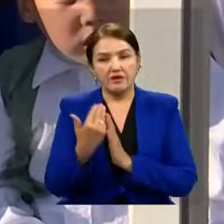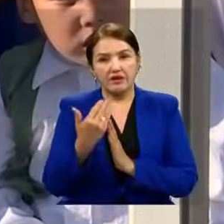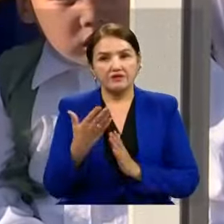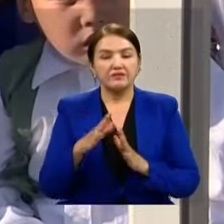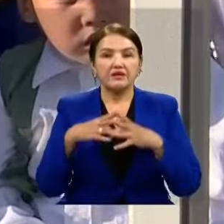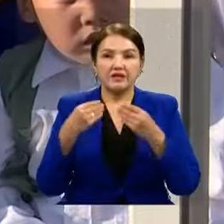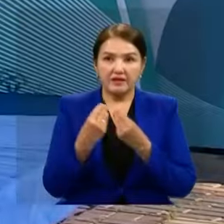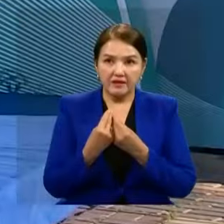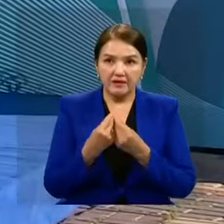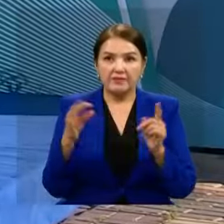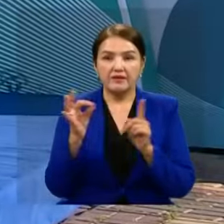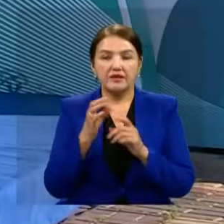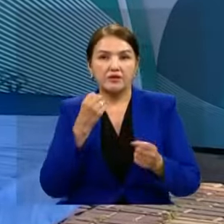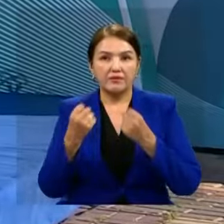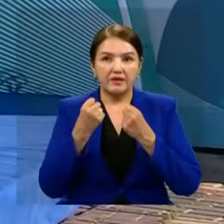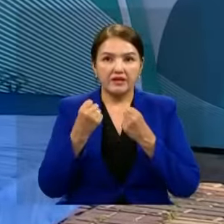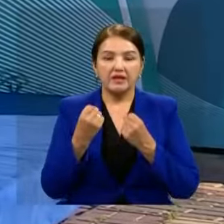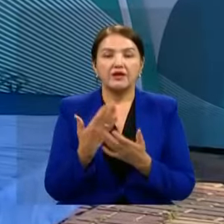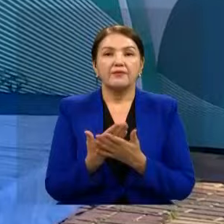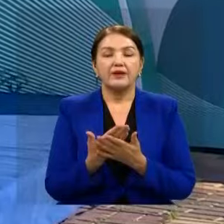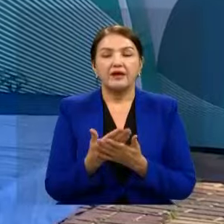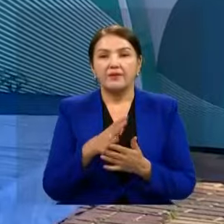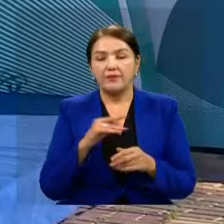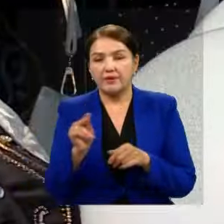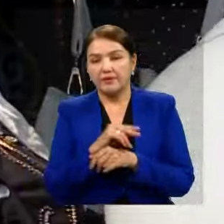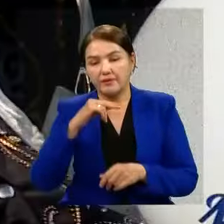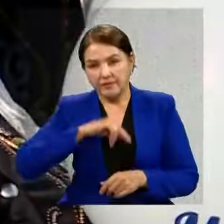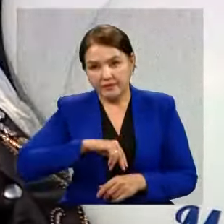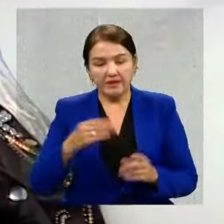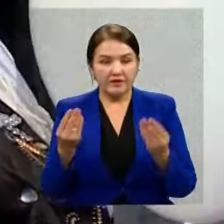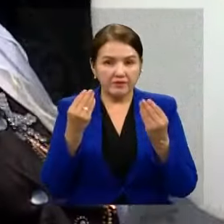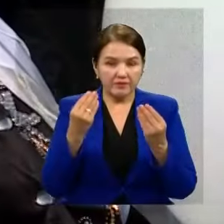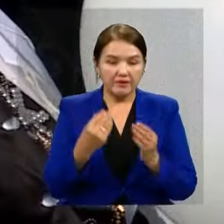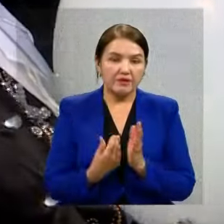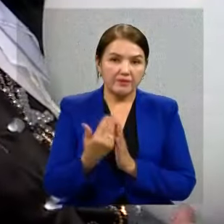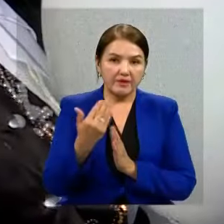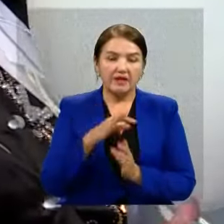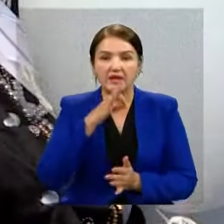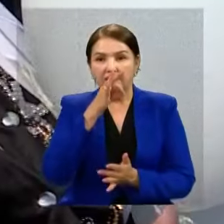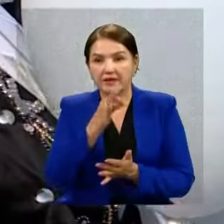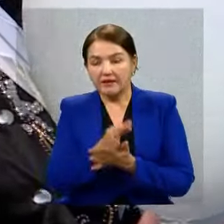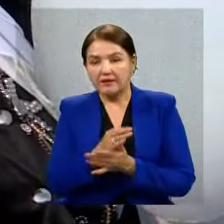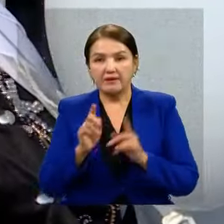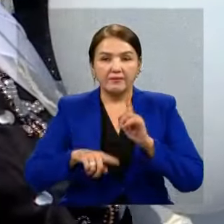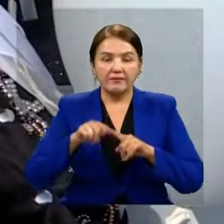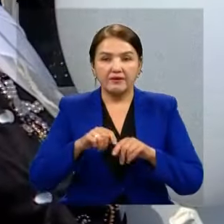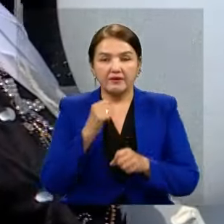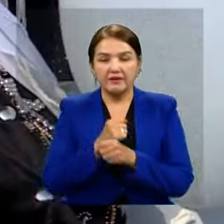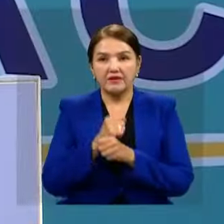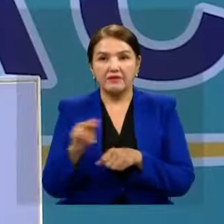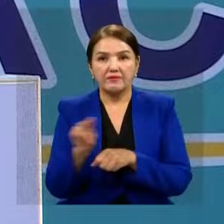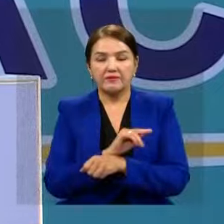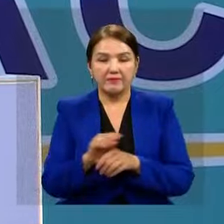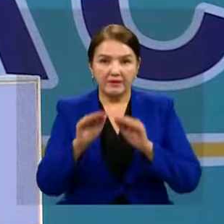статуса семьи. Цель – укрепление нравственности, пропаганда духовных ценностей, повышение ответственности родителей в деле